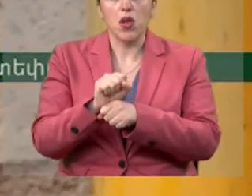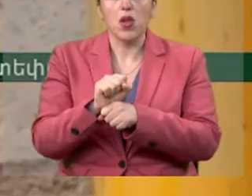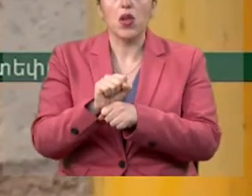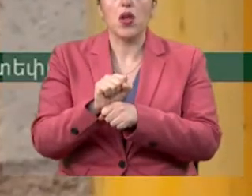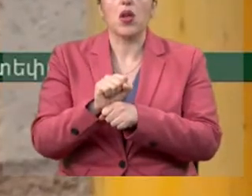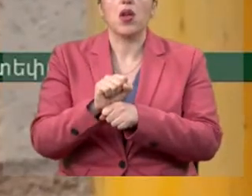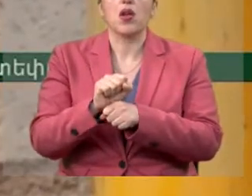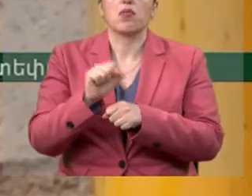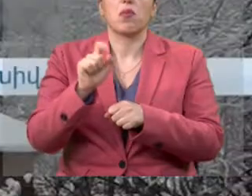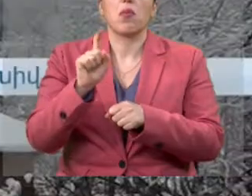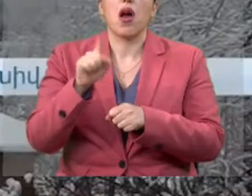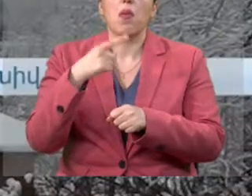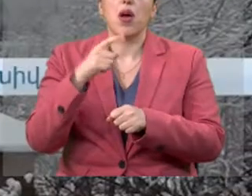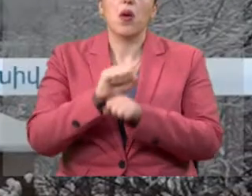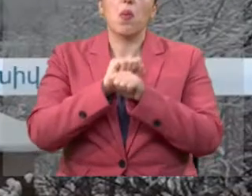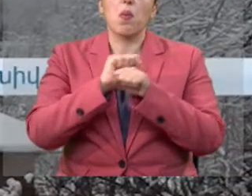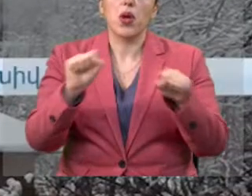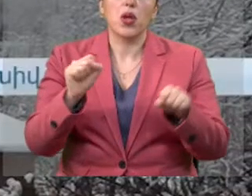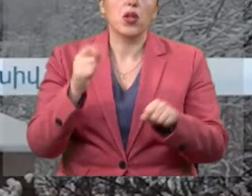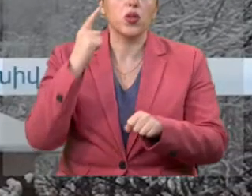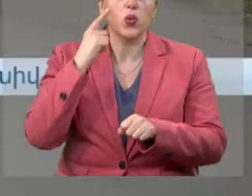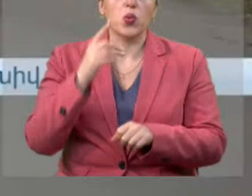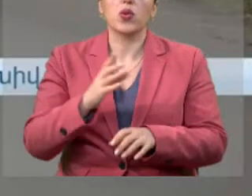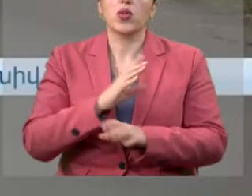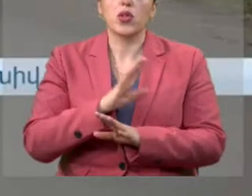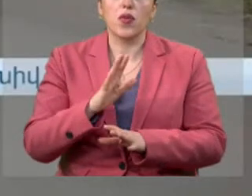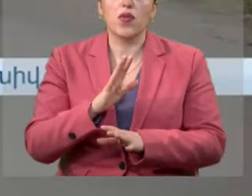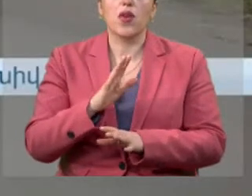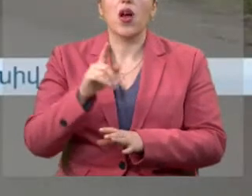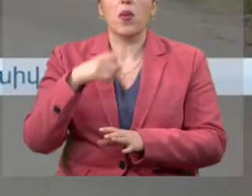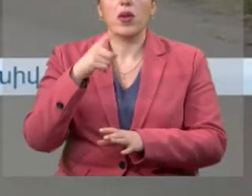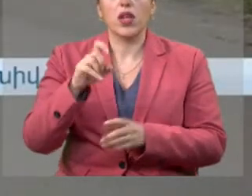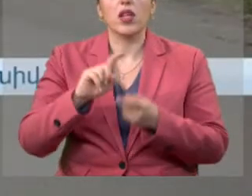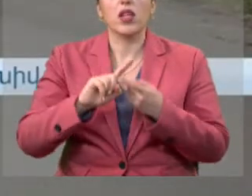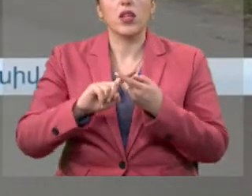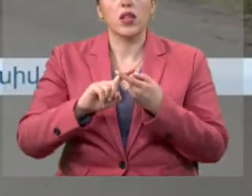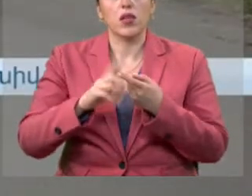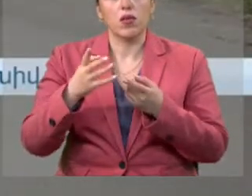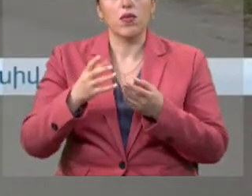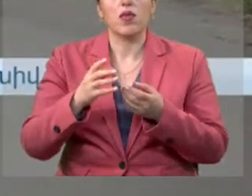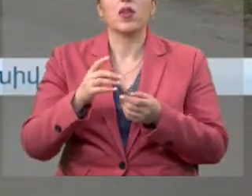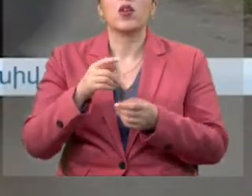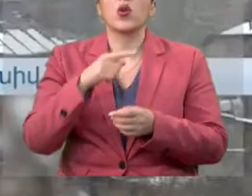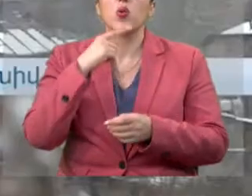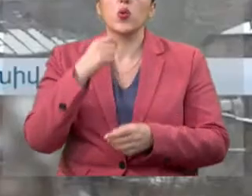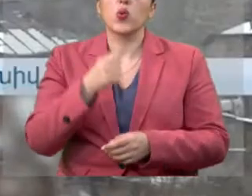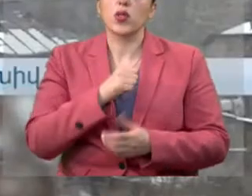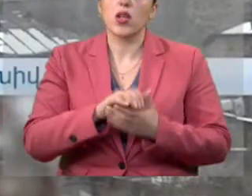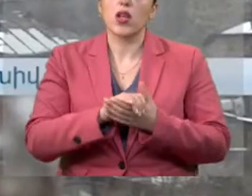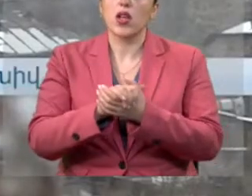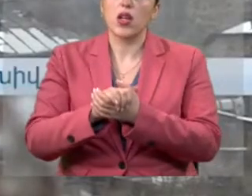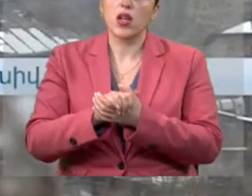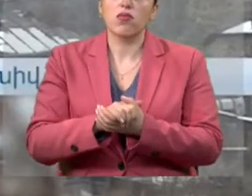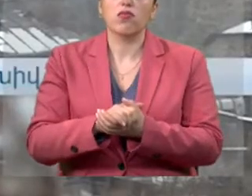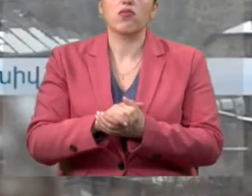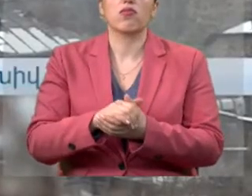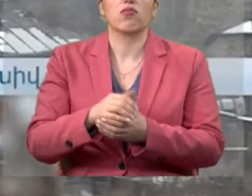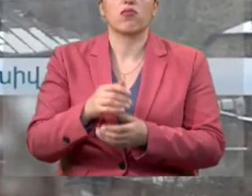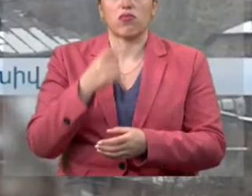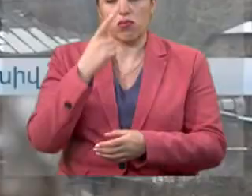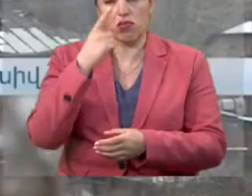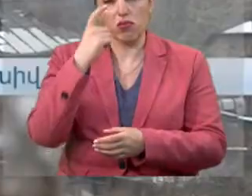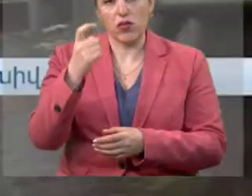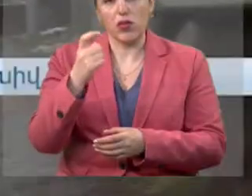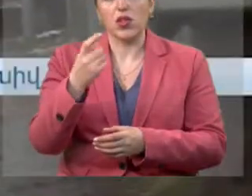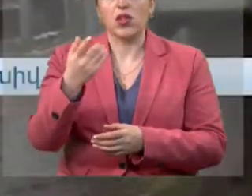պայթյունի կարիք չի եղել։ Ավանեսյանը հաղորդեց, որ այս իրավիճակի մասին տեղեկացրել են ռուս խաղաղապահների հրամանատարությունը, որն